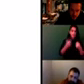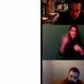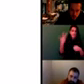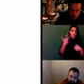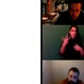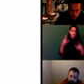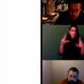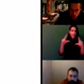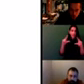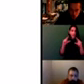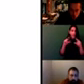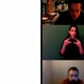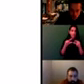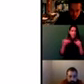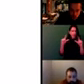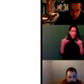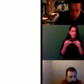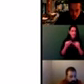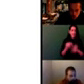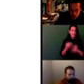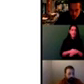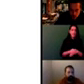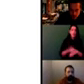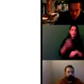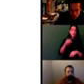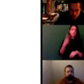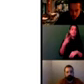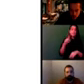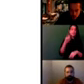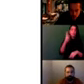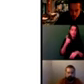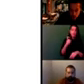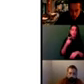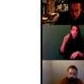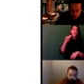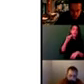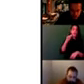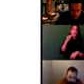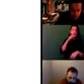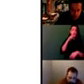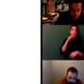çalışmak. Bu gördüğünüz 2019 Ekim ayında uyguladığımız pilot proje.